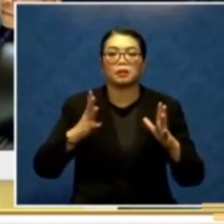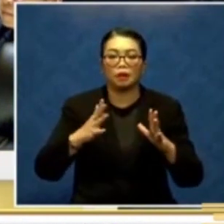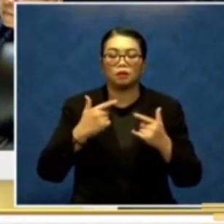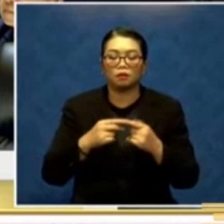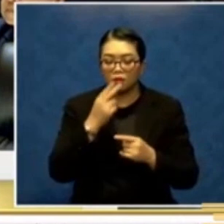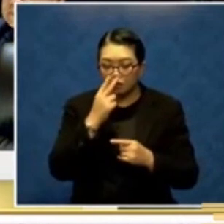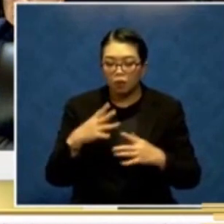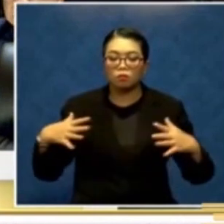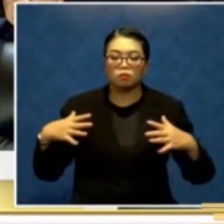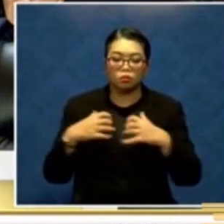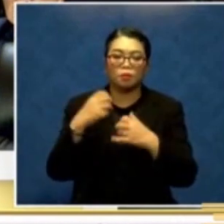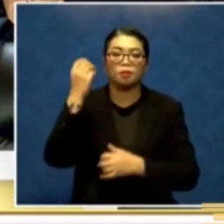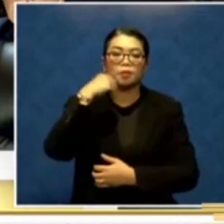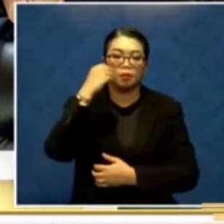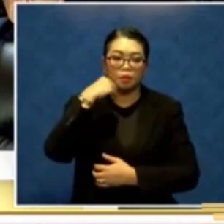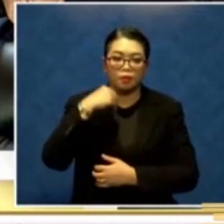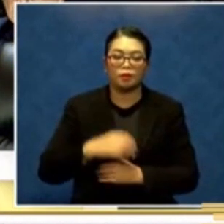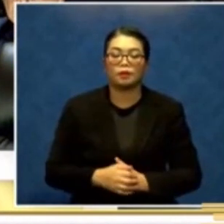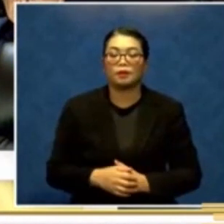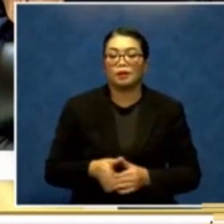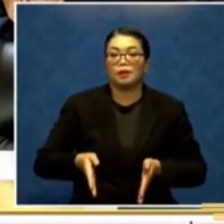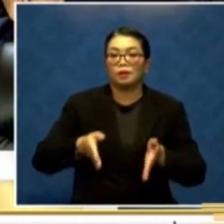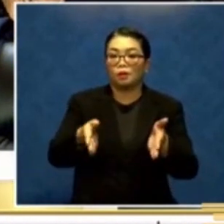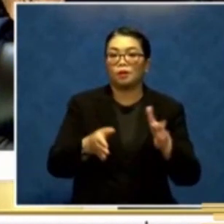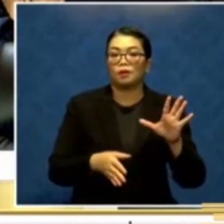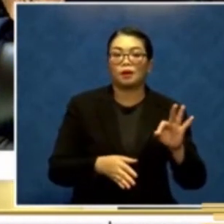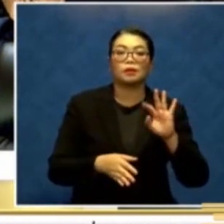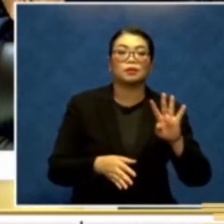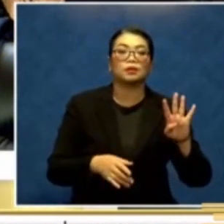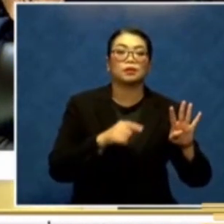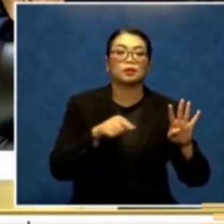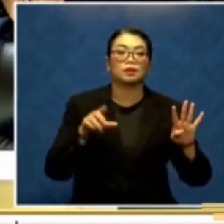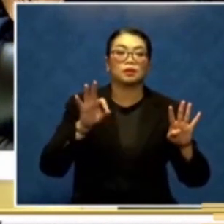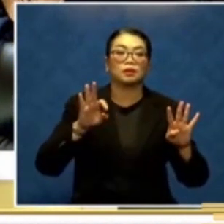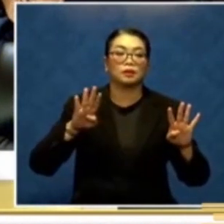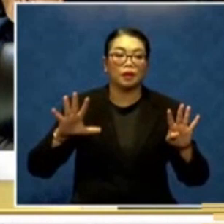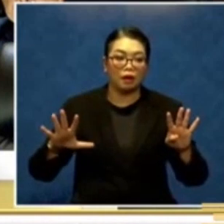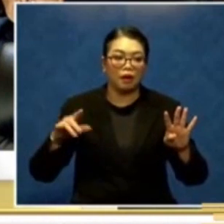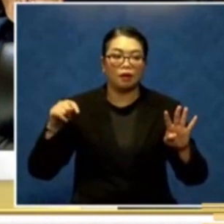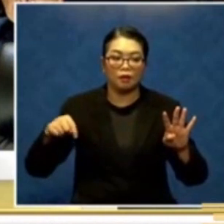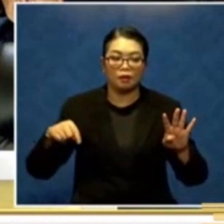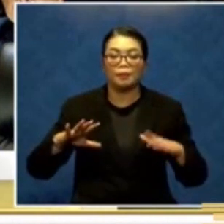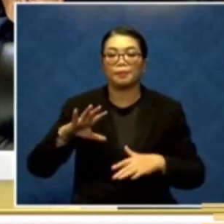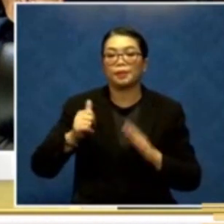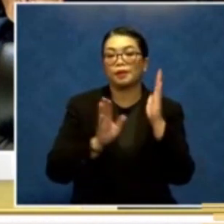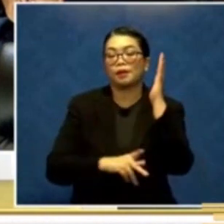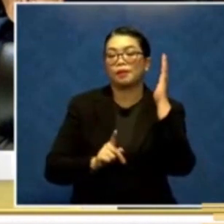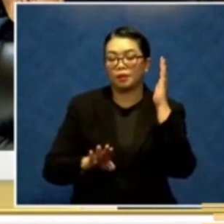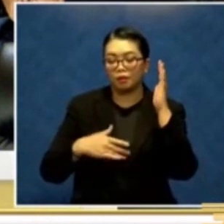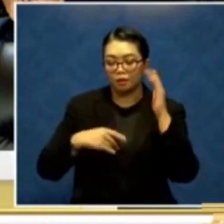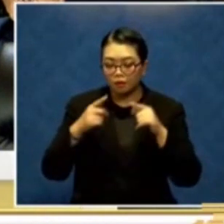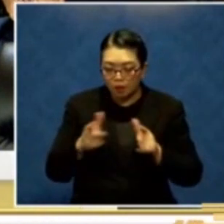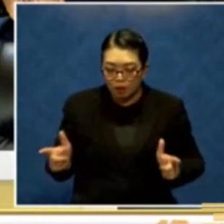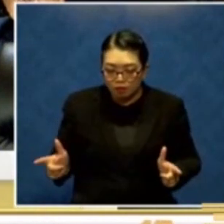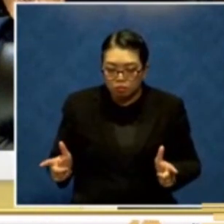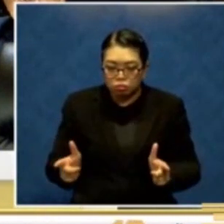องระยะกิโลเมตรี่ 944-945บนถนนหมายเลข 4 เพรศกะเสม ขาเข้าเมืกบีมีลัษณะเป็คอรก